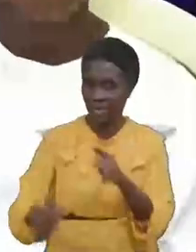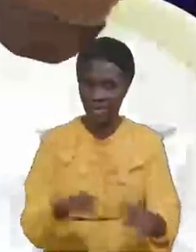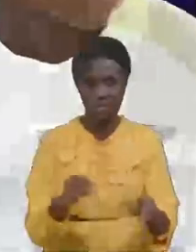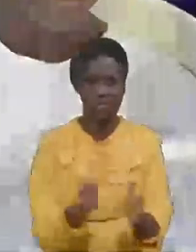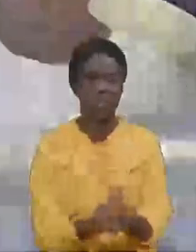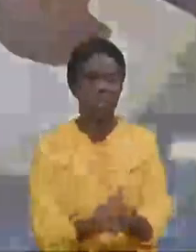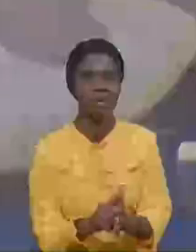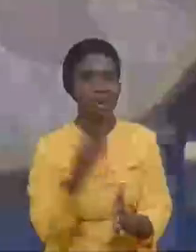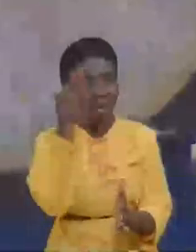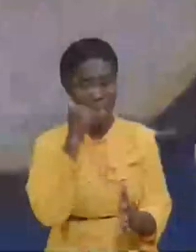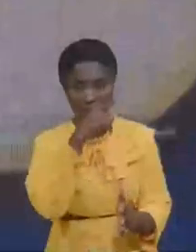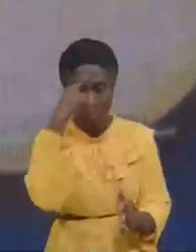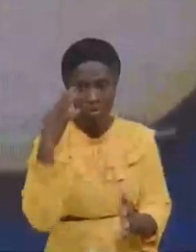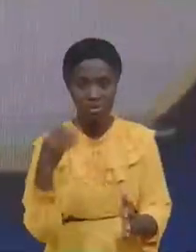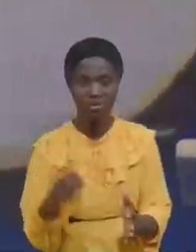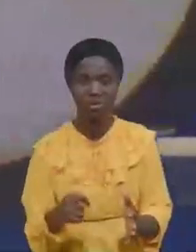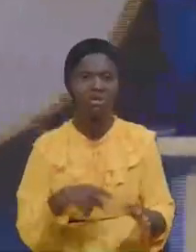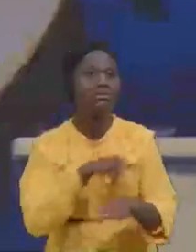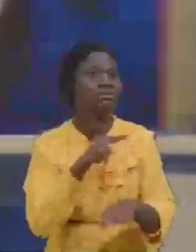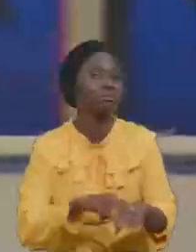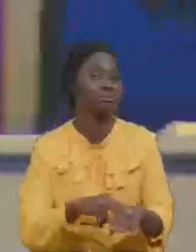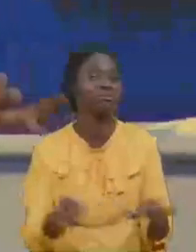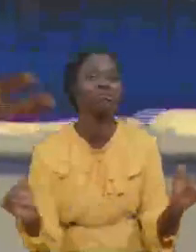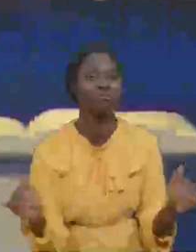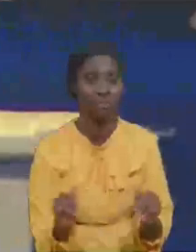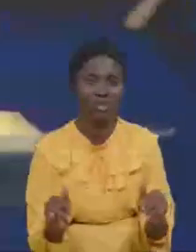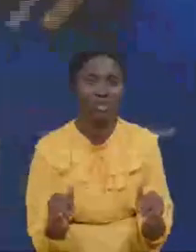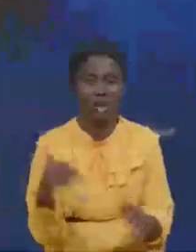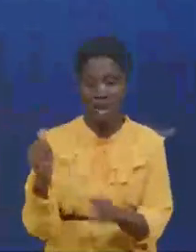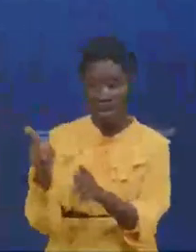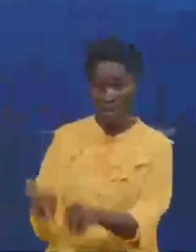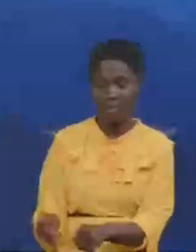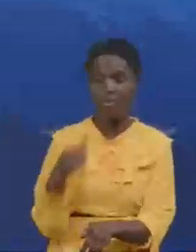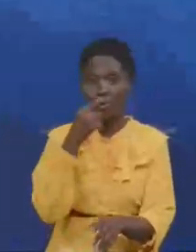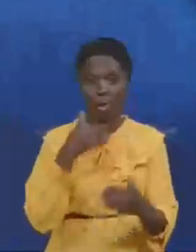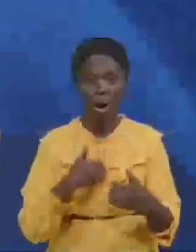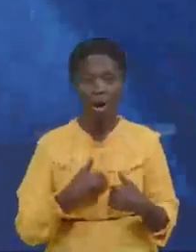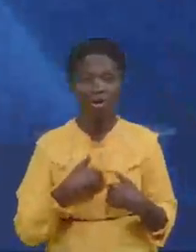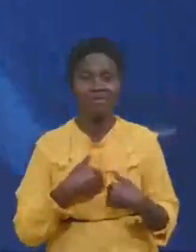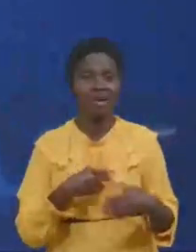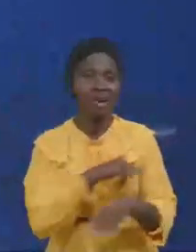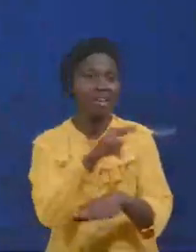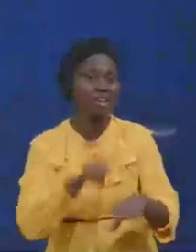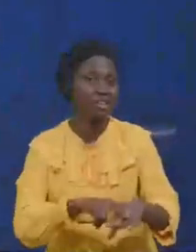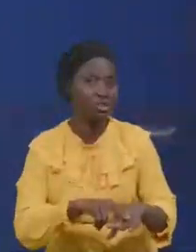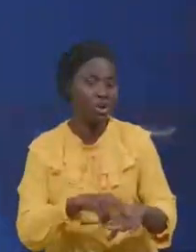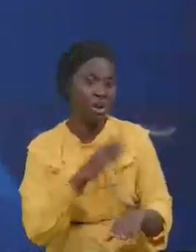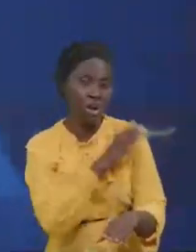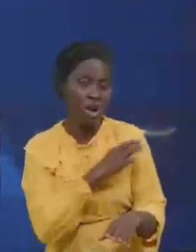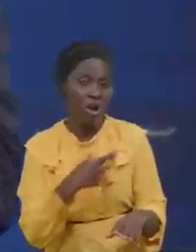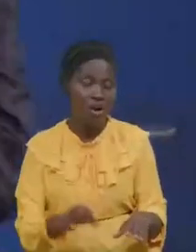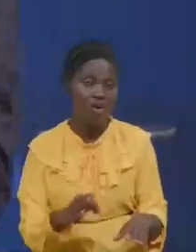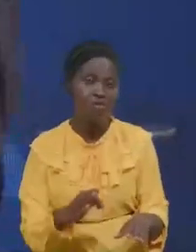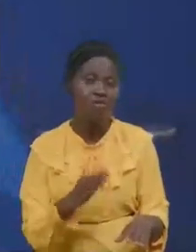ce vœu parce que c'est sa nature. La même chose pour la personne qui a une nature de méchanceté,